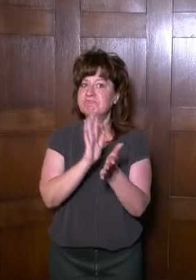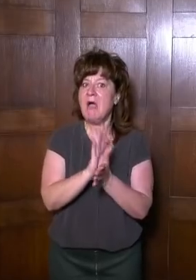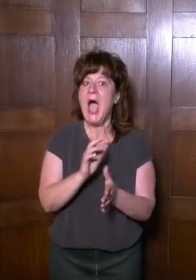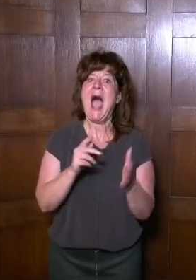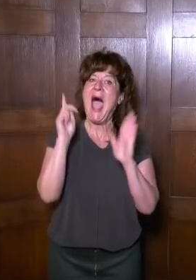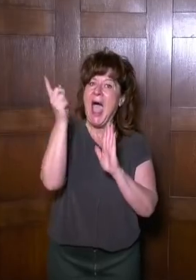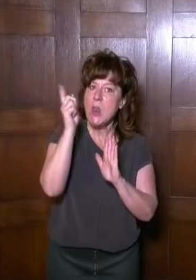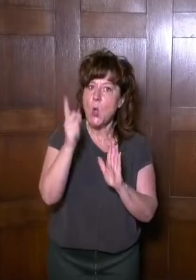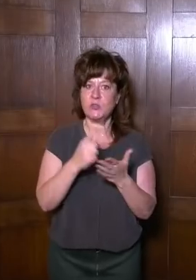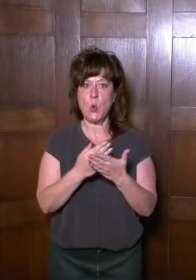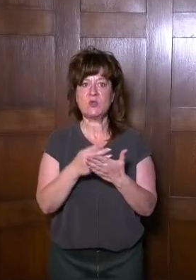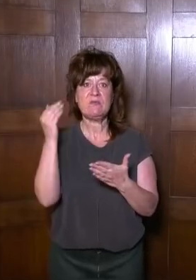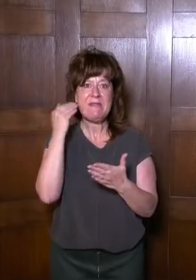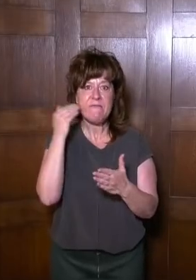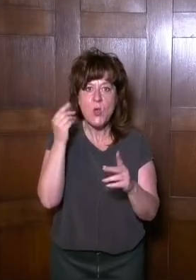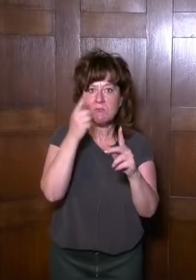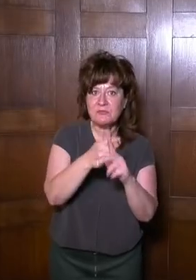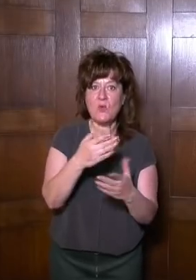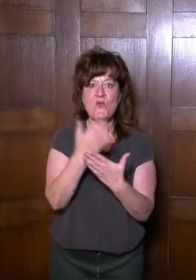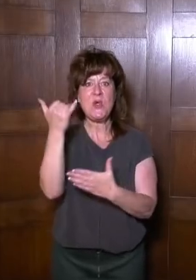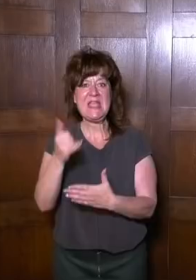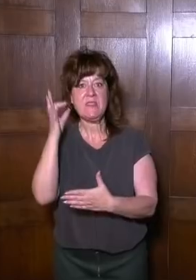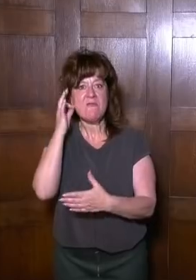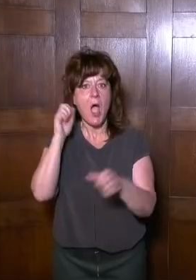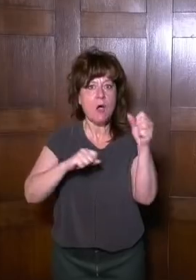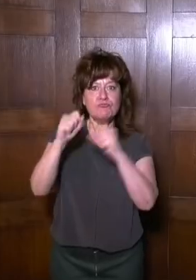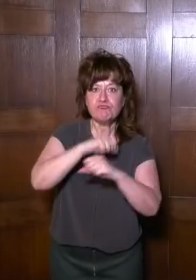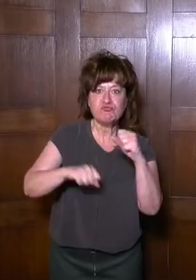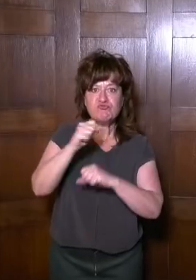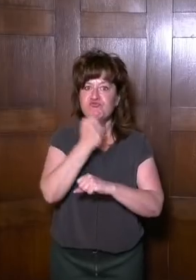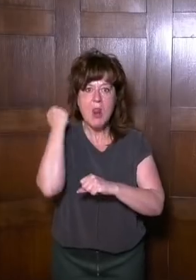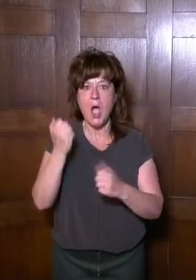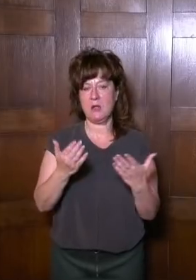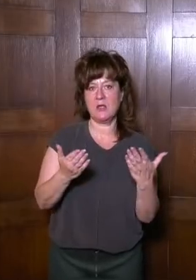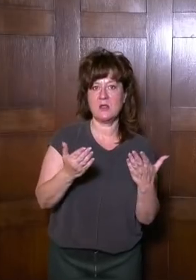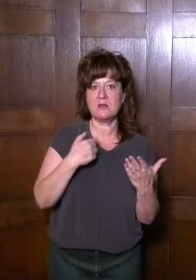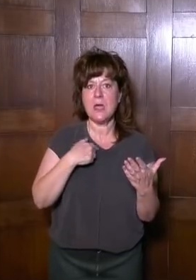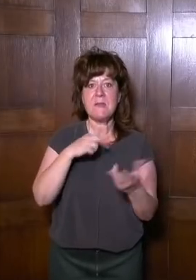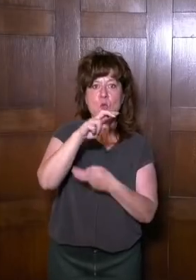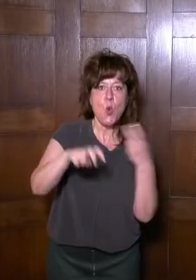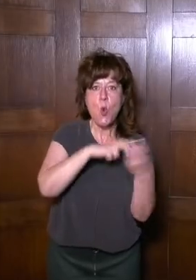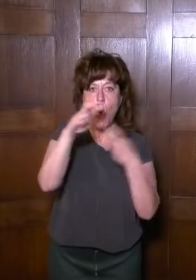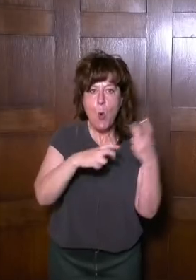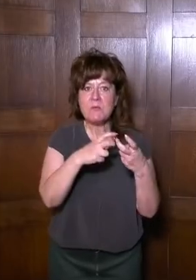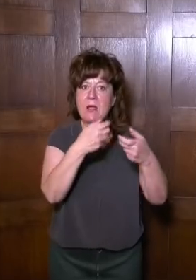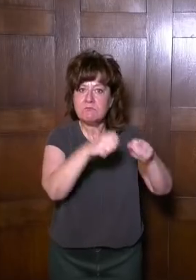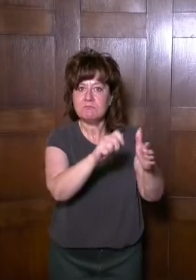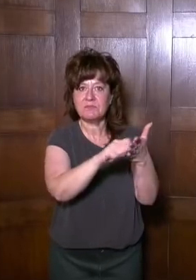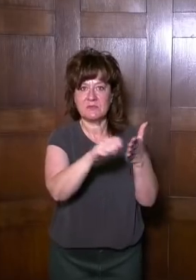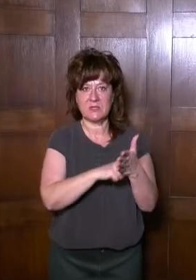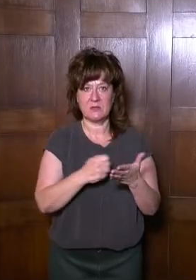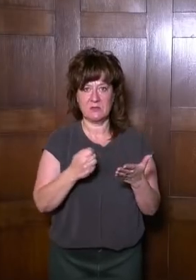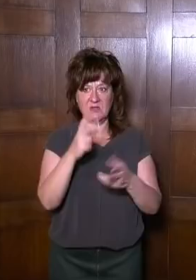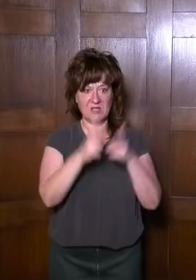der Wohnungen, wo Kinder und Frau geschlagen werden, für entsprechende Umgangsausschlüsse, es passierte nichts. Ich